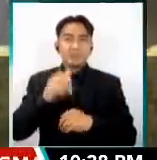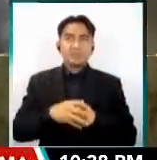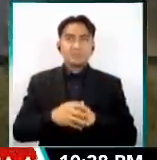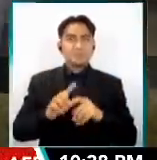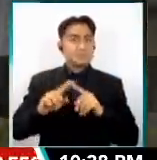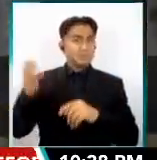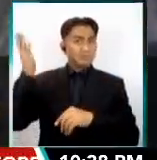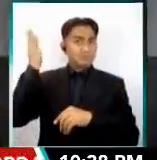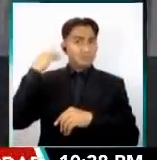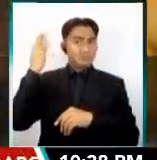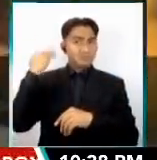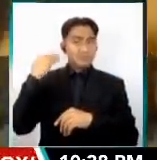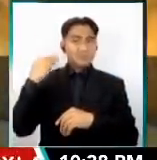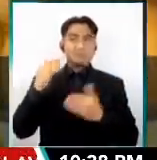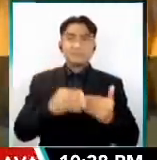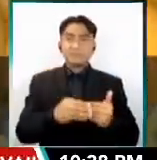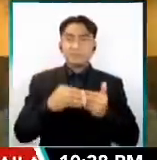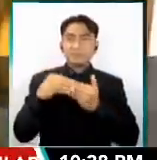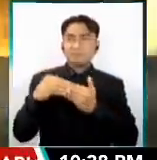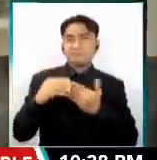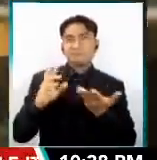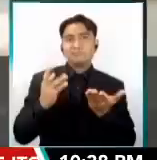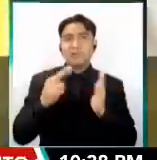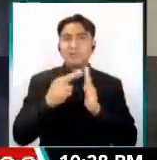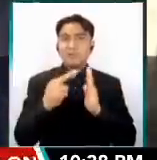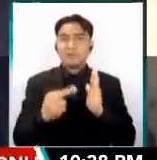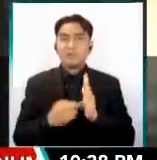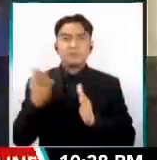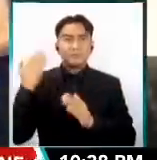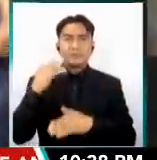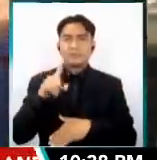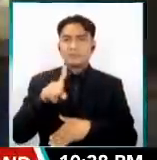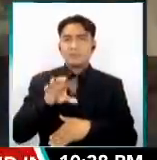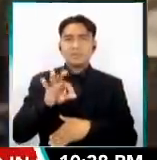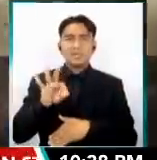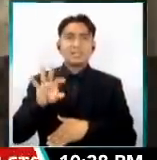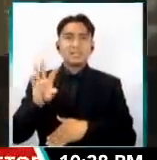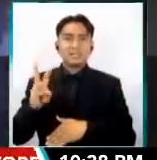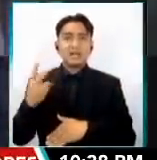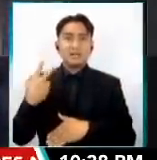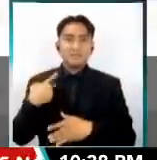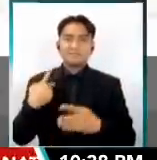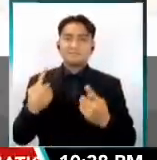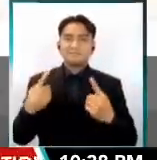pamunuan ang Afghanistan noong 1996.